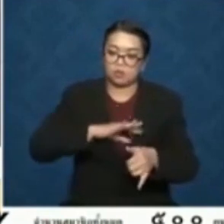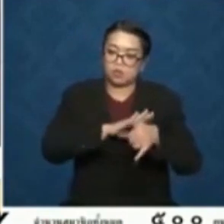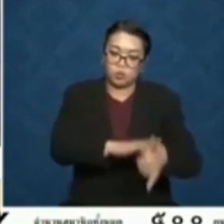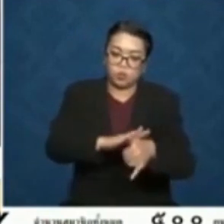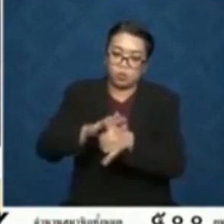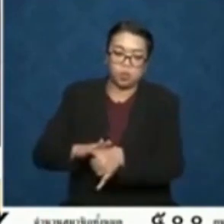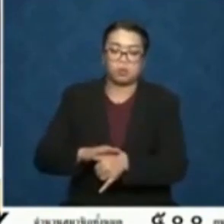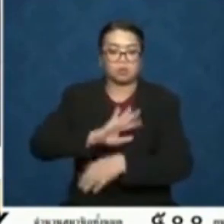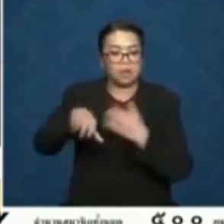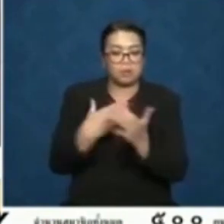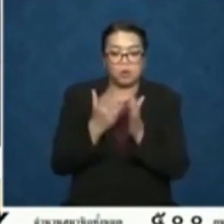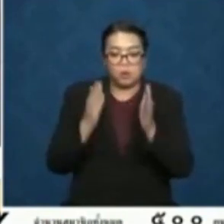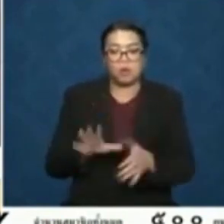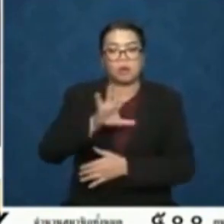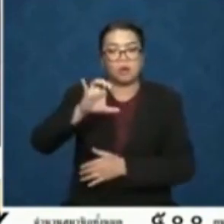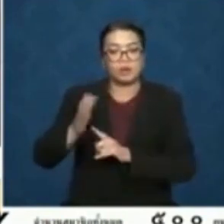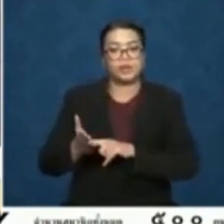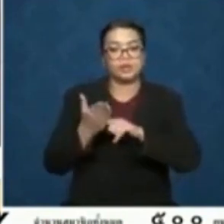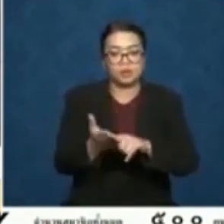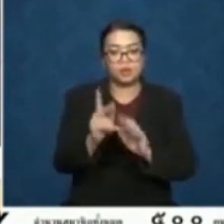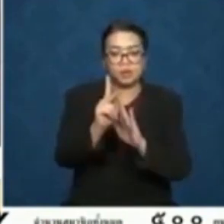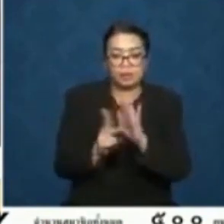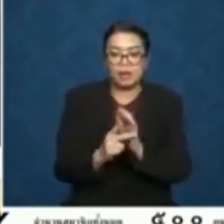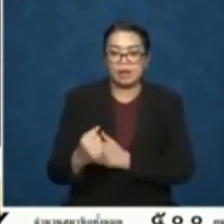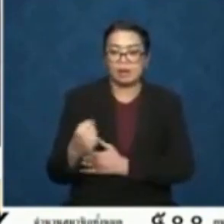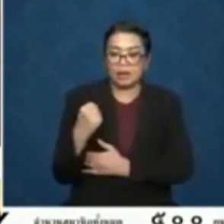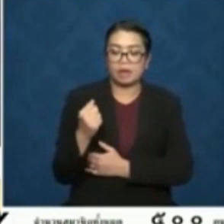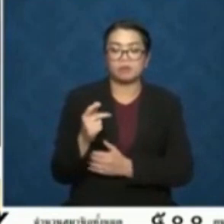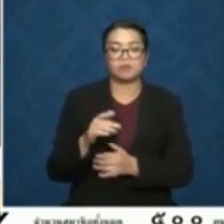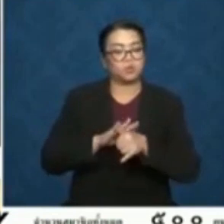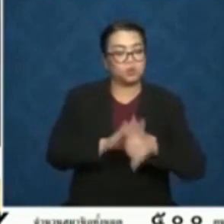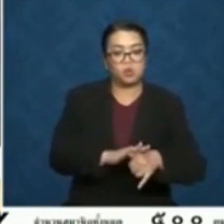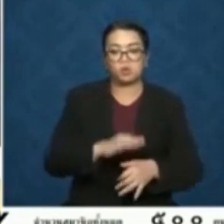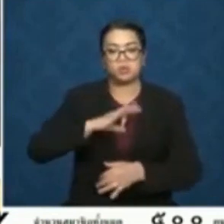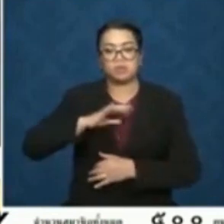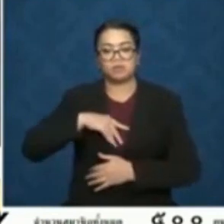หนักกว่าเดิมครับผมคิดว่านี่คือการดูถูกผู้แทนราษฎรทั้ง500คน